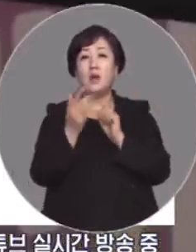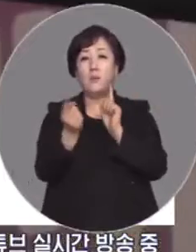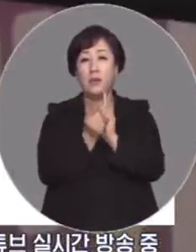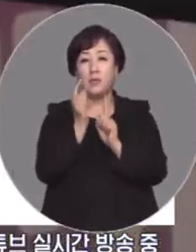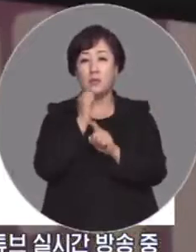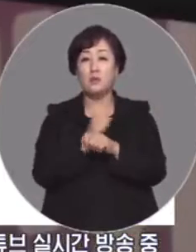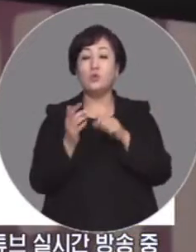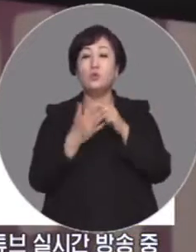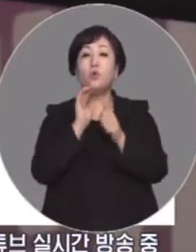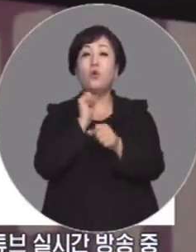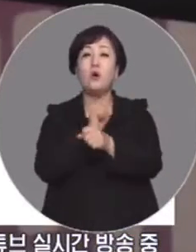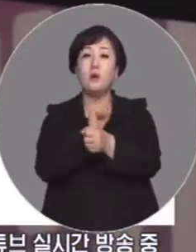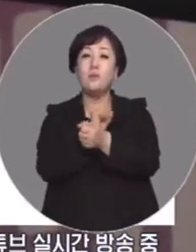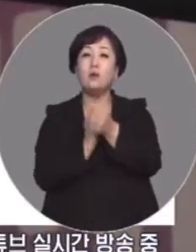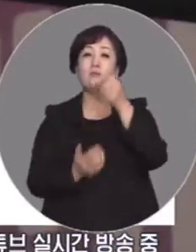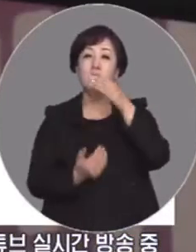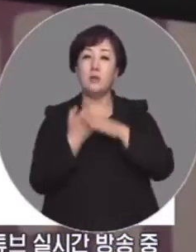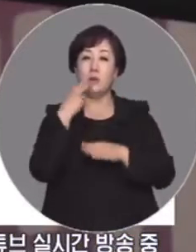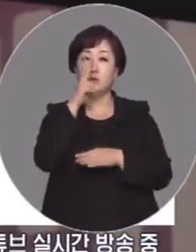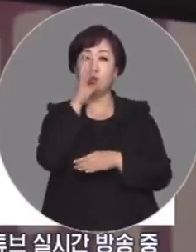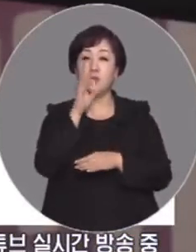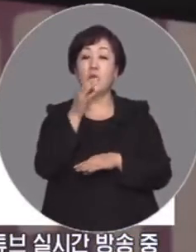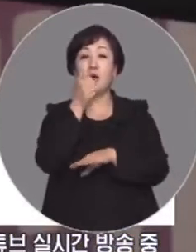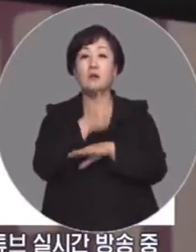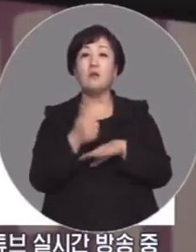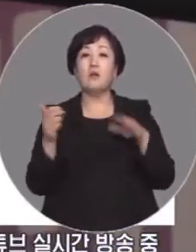감염된 걸로 울산시는 추정하고 있습니다.